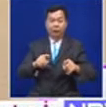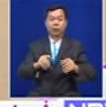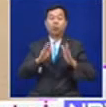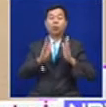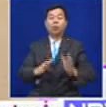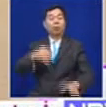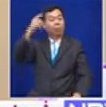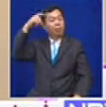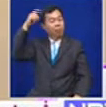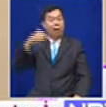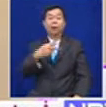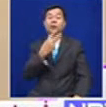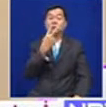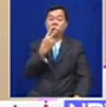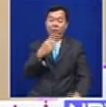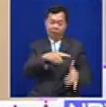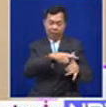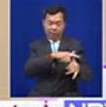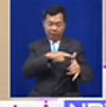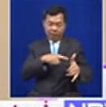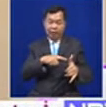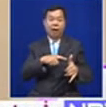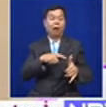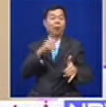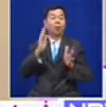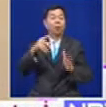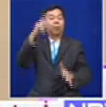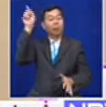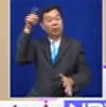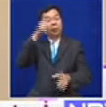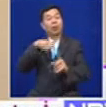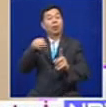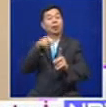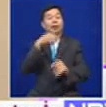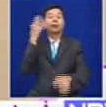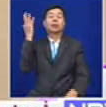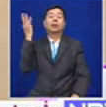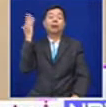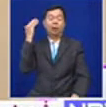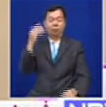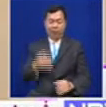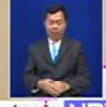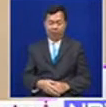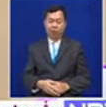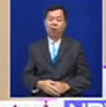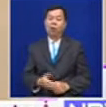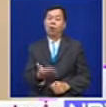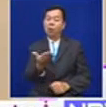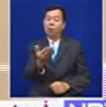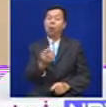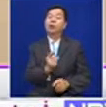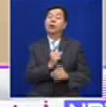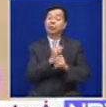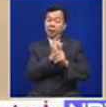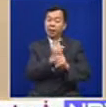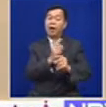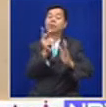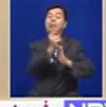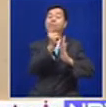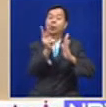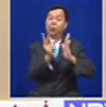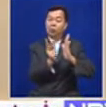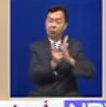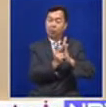ฤษที่เกาะเต่าจังหวัดสุราษฎร์ธานีซึ่งศาลได้ตัดสินประหารชีวิตว่าขอให้เป็นไปตามกระบวนการยุติธรรมและขั้นตอนของกฎหม